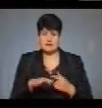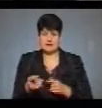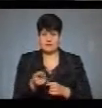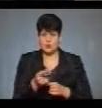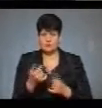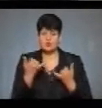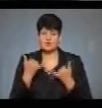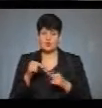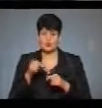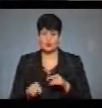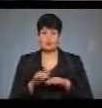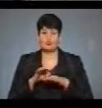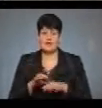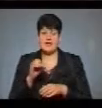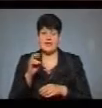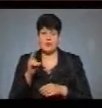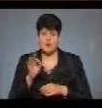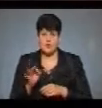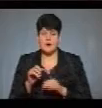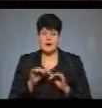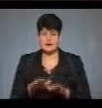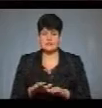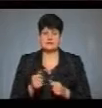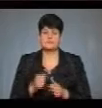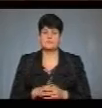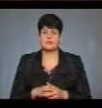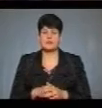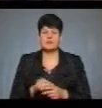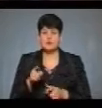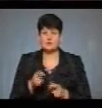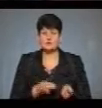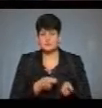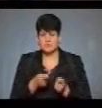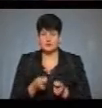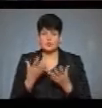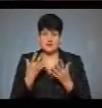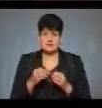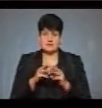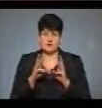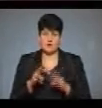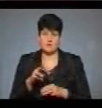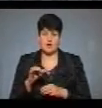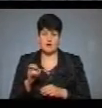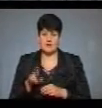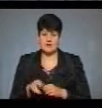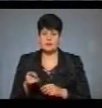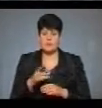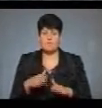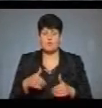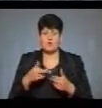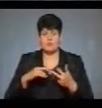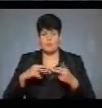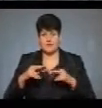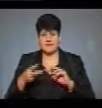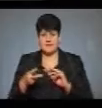Тернополі. Сьогодні тут провели екологічну акцію «Пакетам торба», яку приурочили до Дня Святого Миколая. Тернополянам пропонували